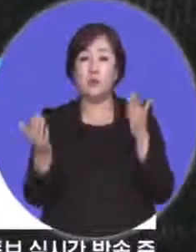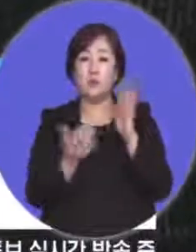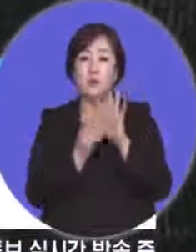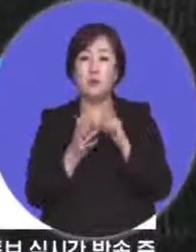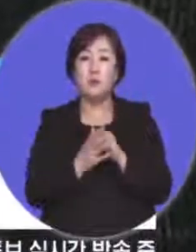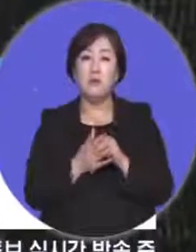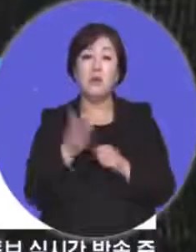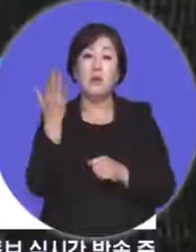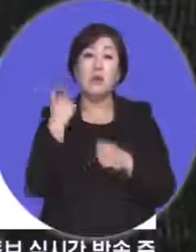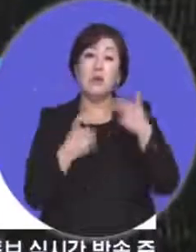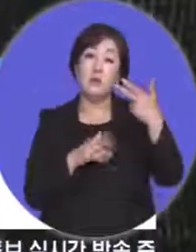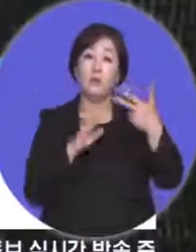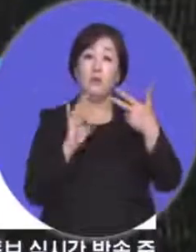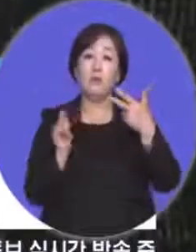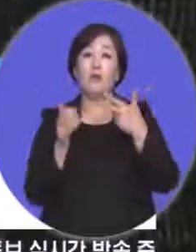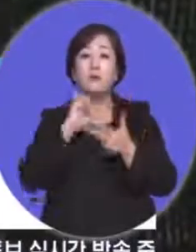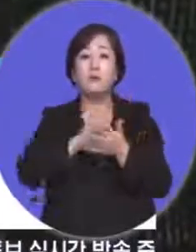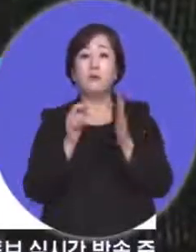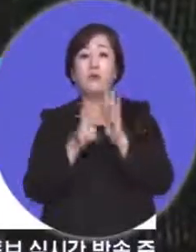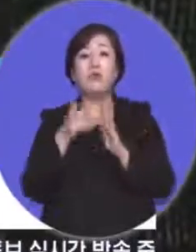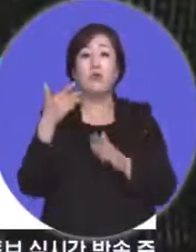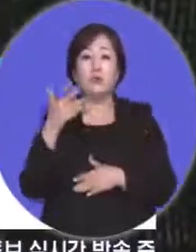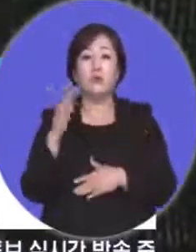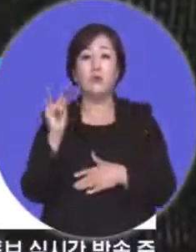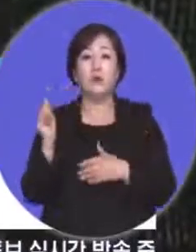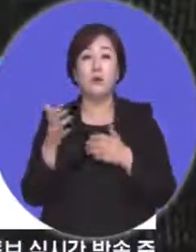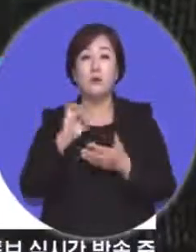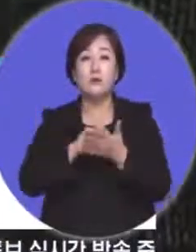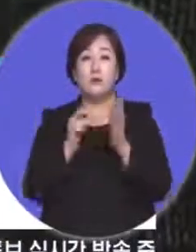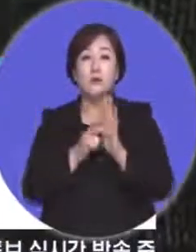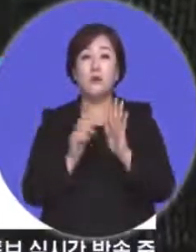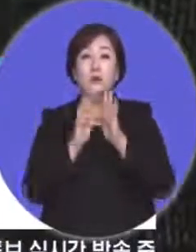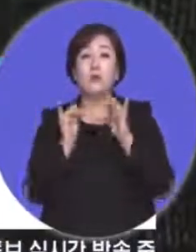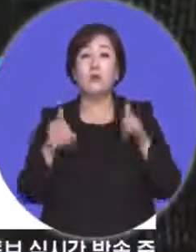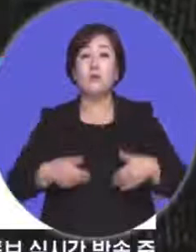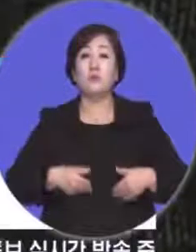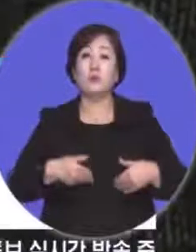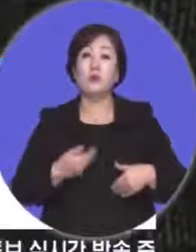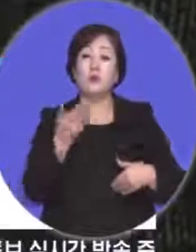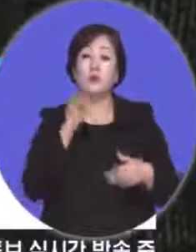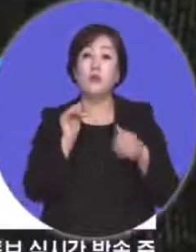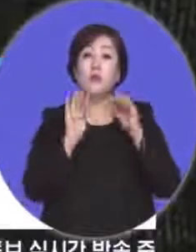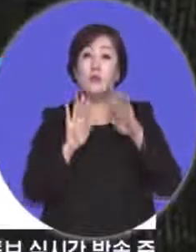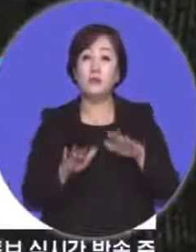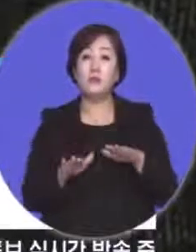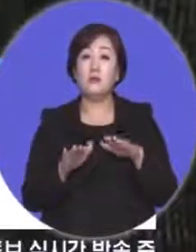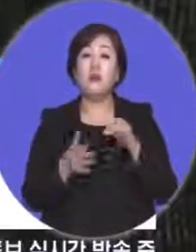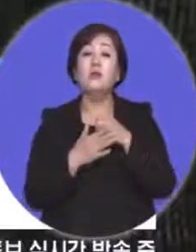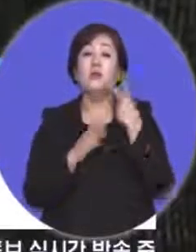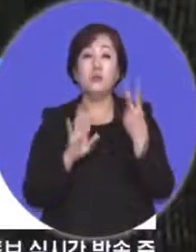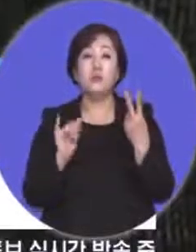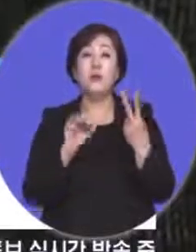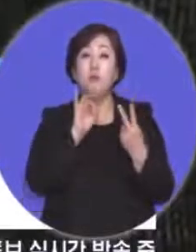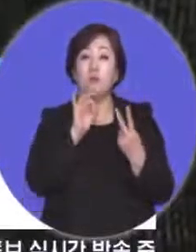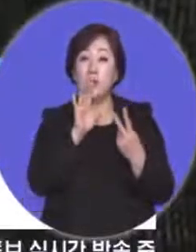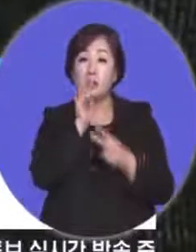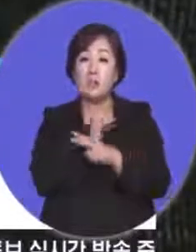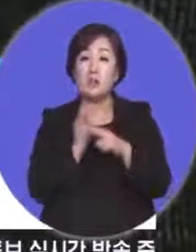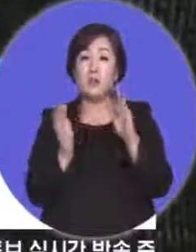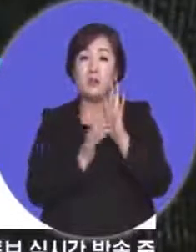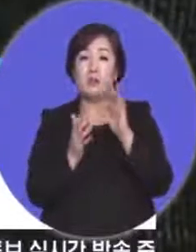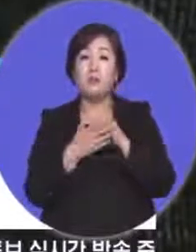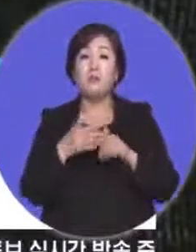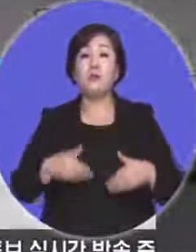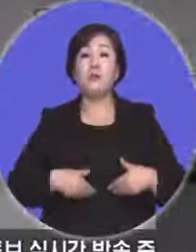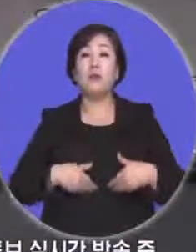예전에는 7명 정도에서 8명 정도 인원이 필요했는데 지금은 2명 정도 인원이